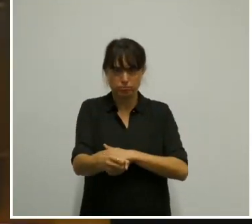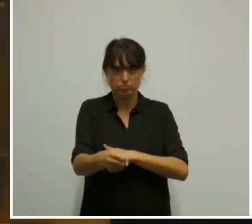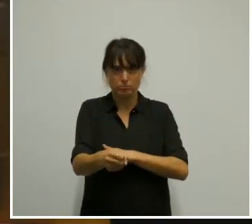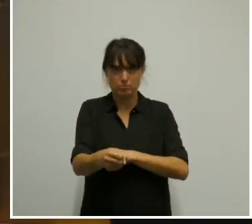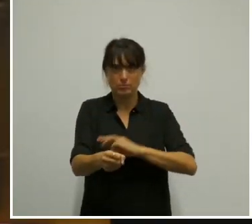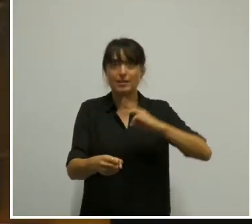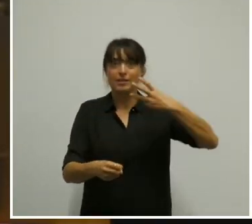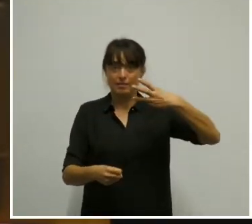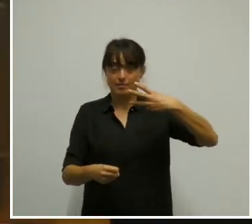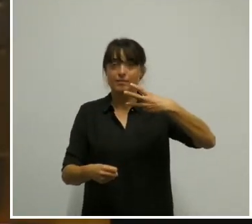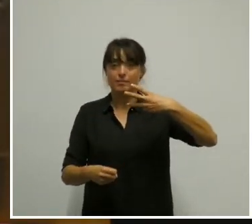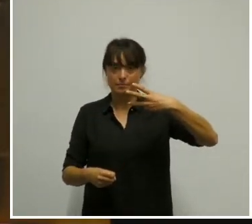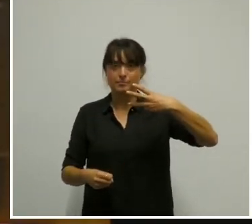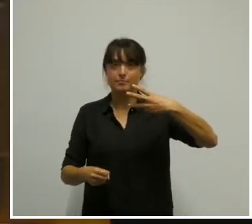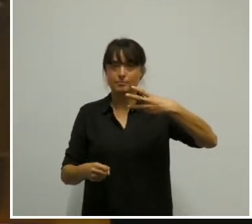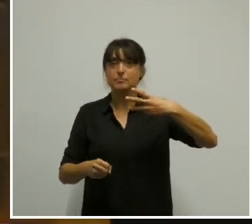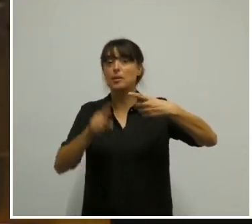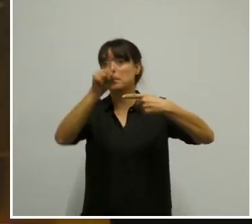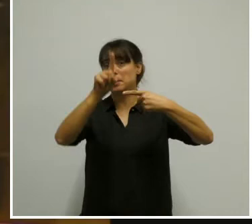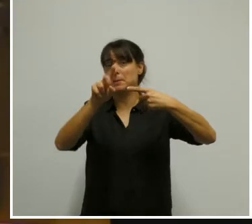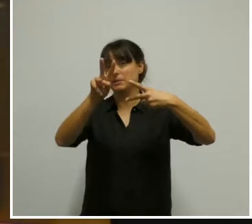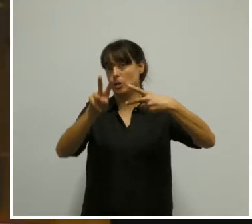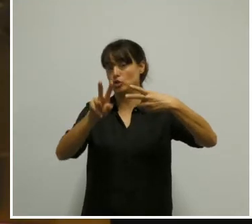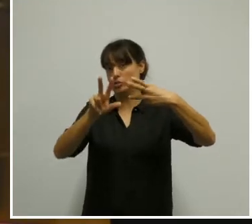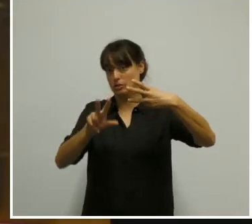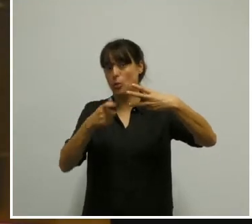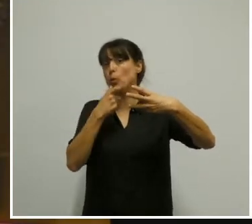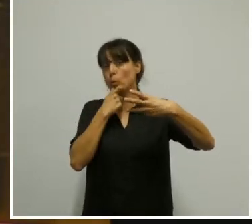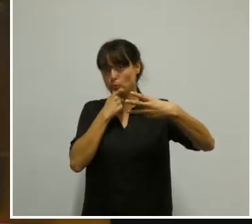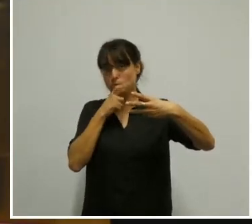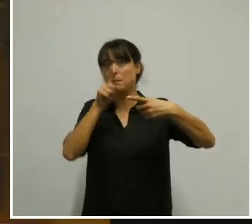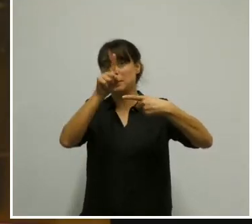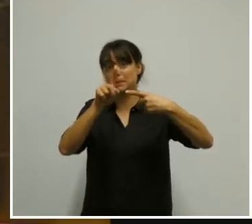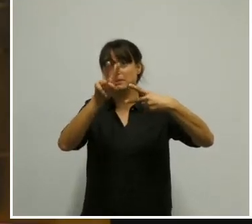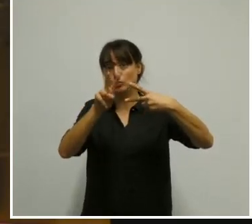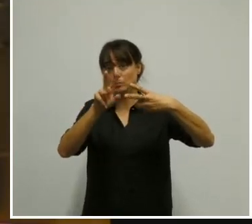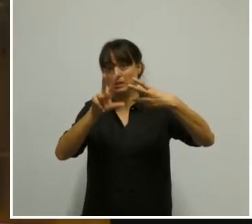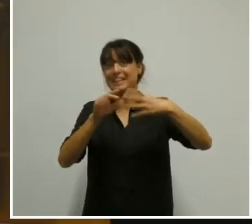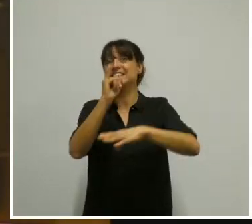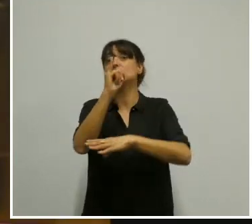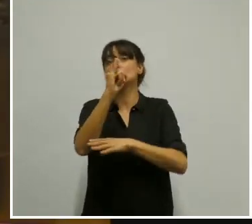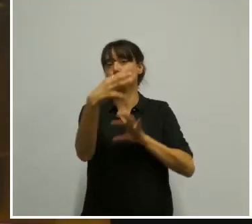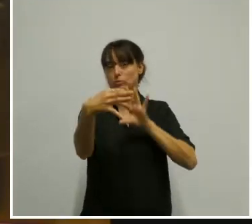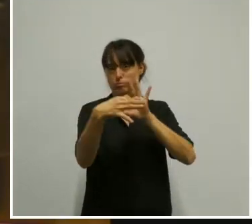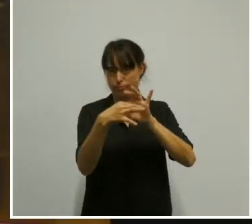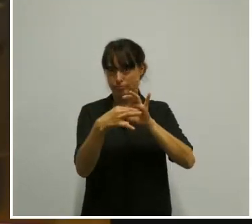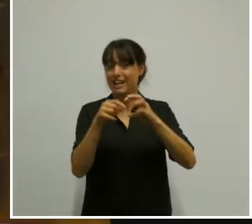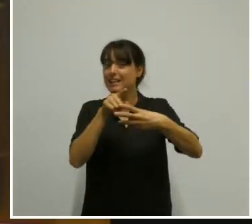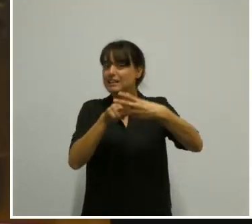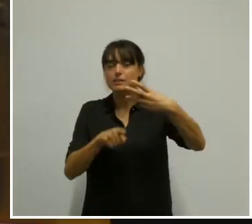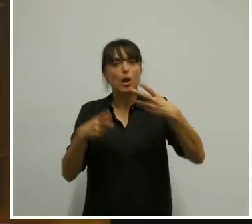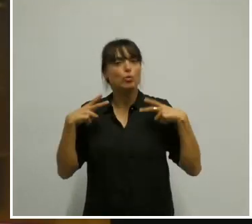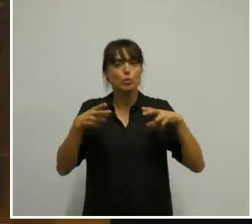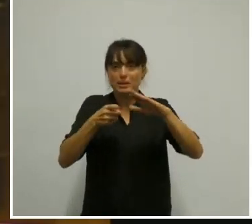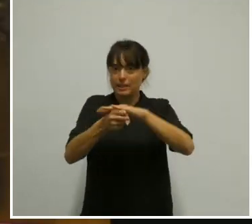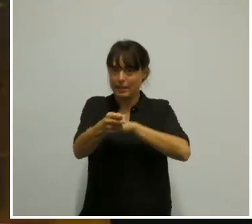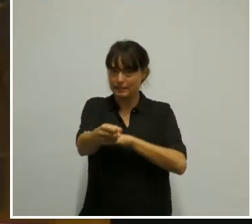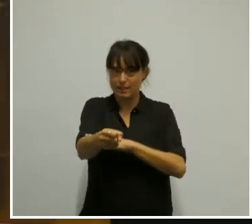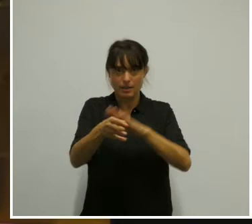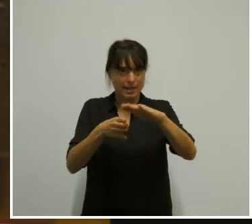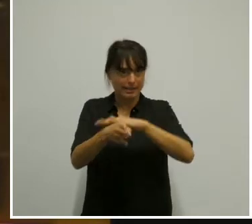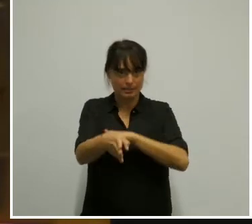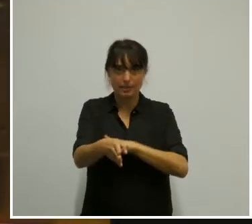posa per ordre de preferència, al principi de la sol·licitud, els tres primers. I si no,